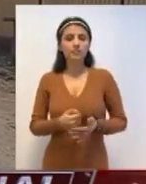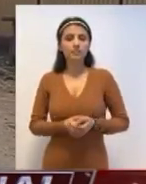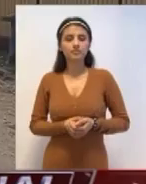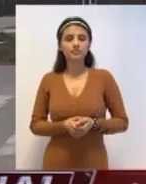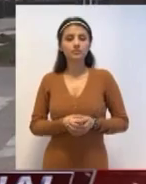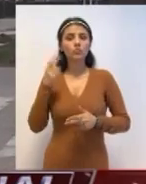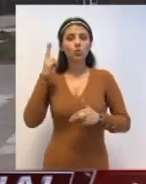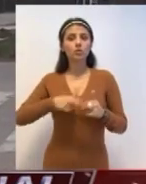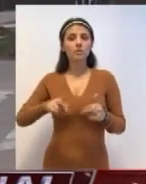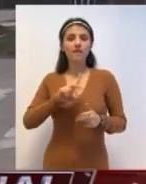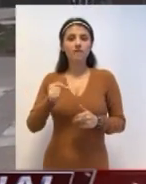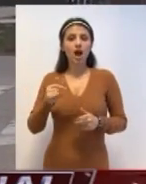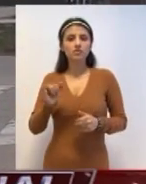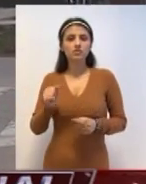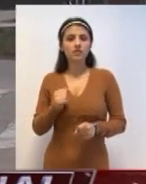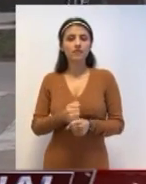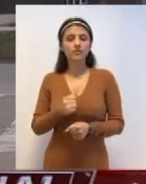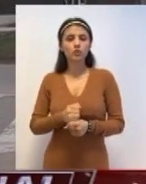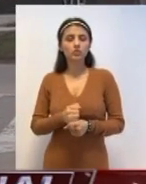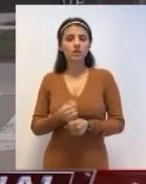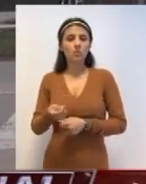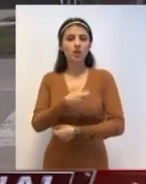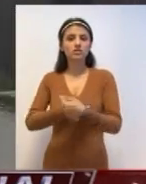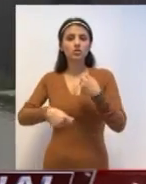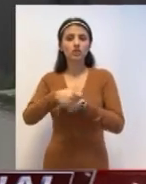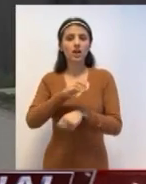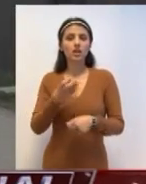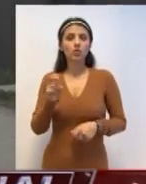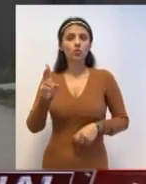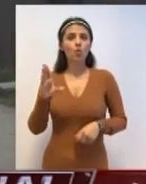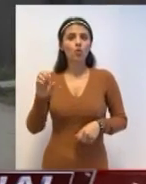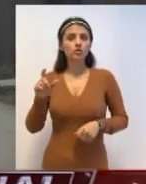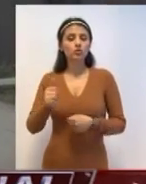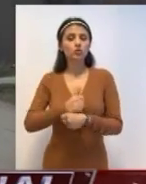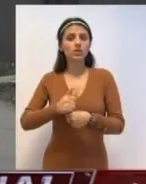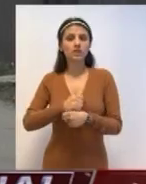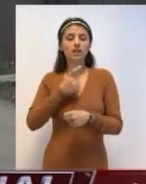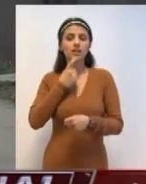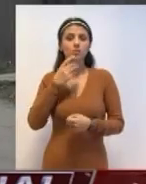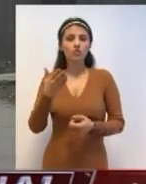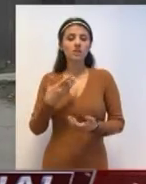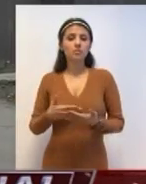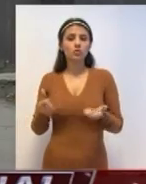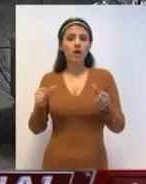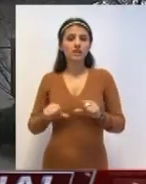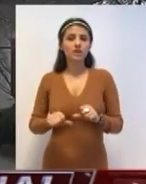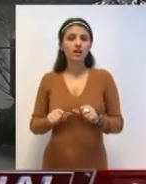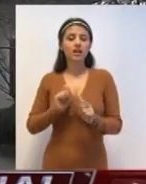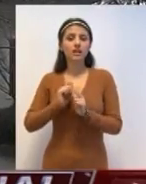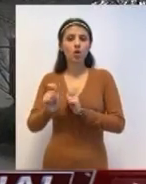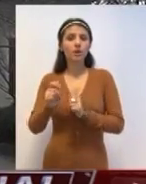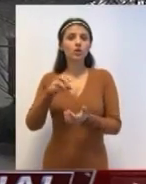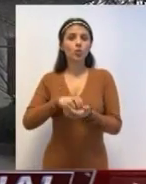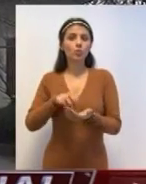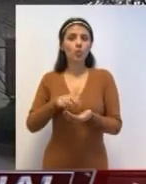Am, în ultimă fază, am derulat o asociere cu Consiliul Județean Dâmbovița pentru asfaltare